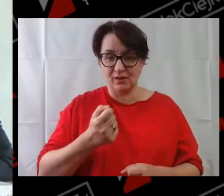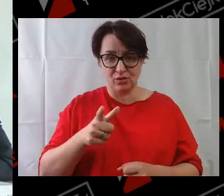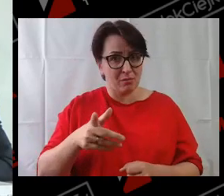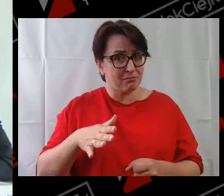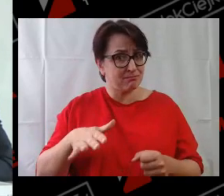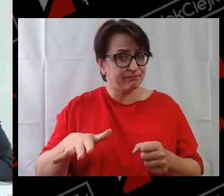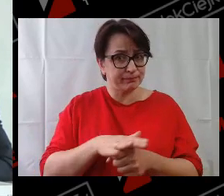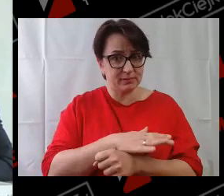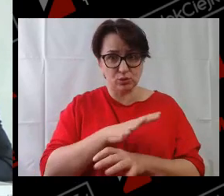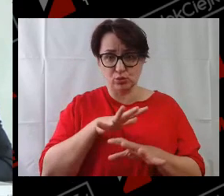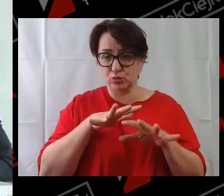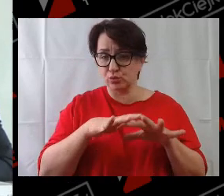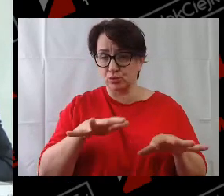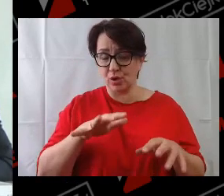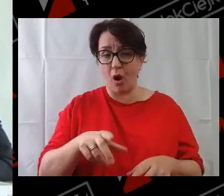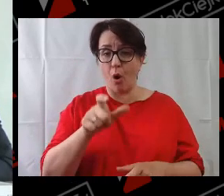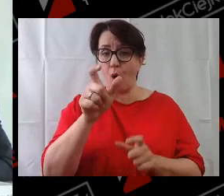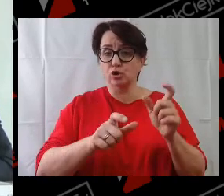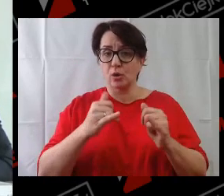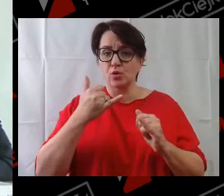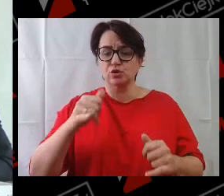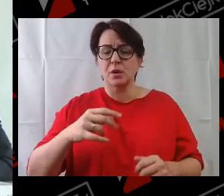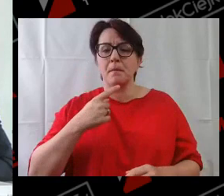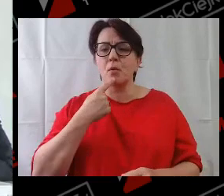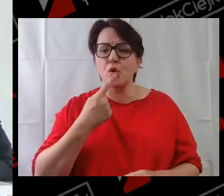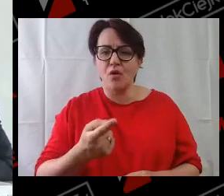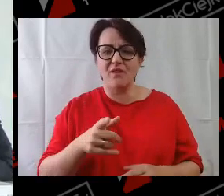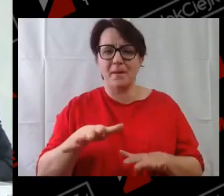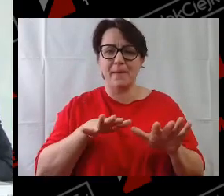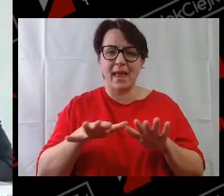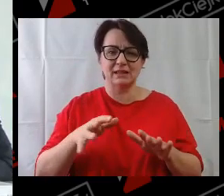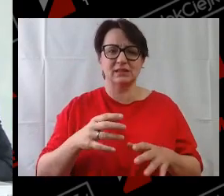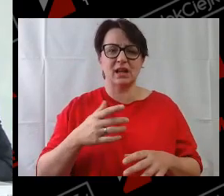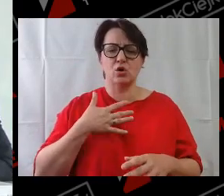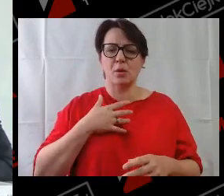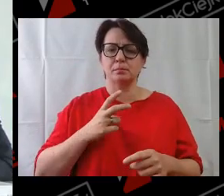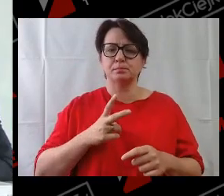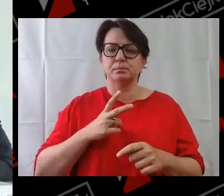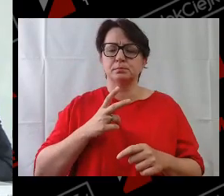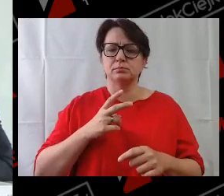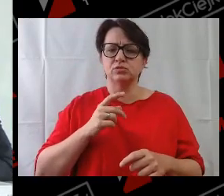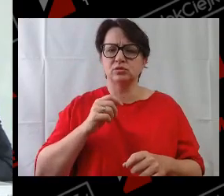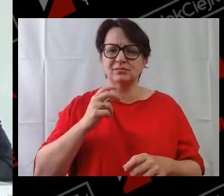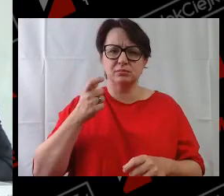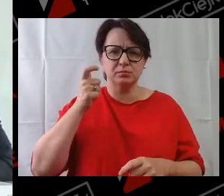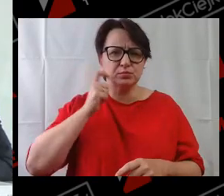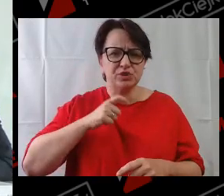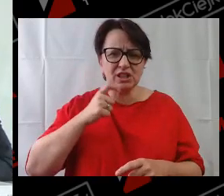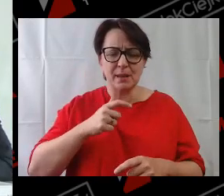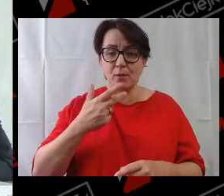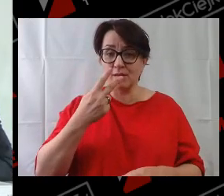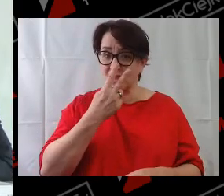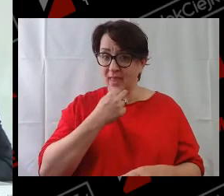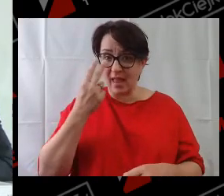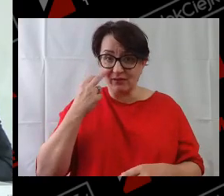różnych miejscach powiadają nienawiści mają zapewnioną